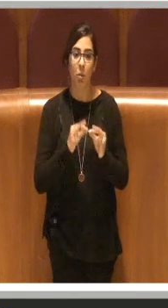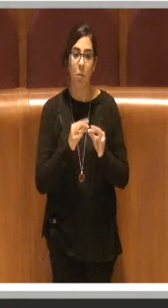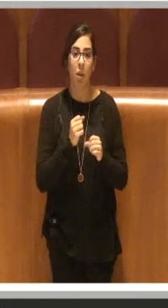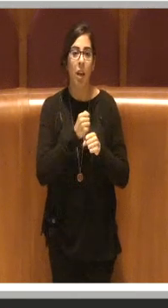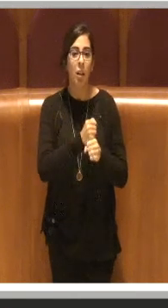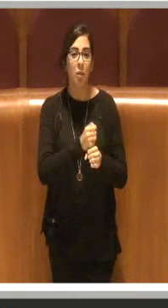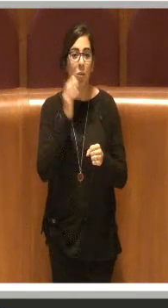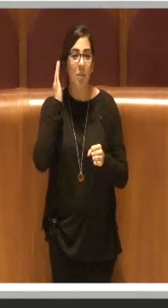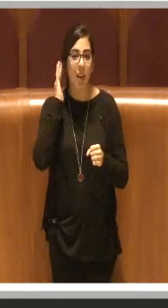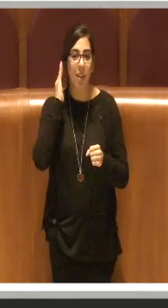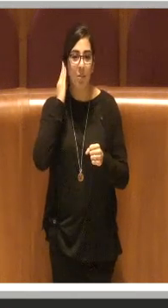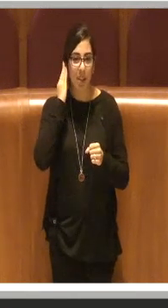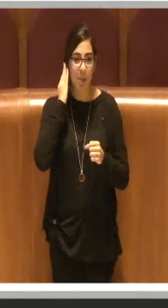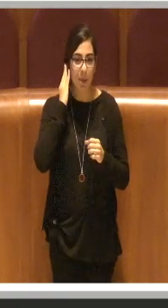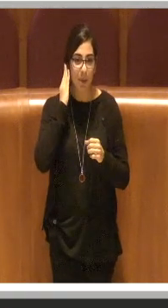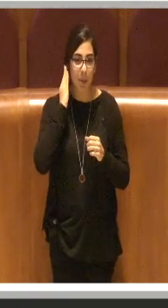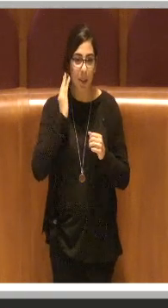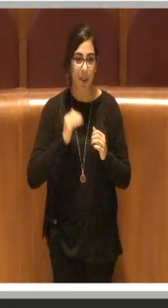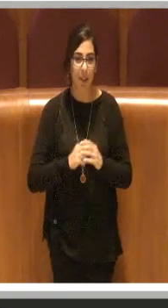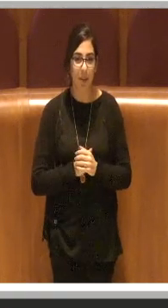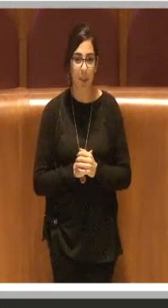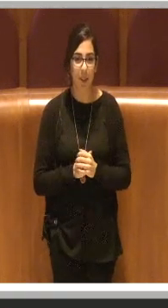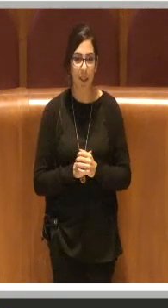minuti ne ha facoltà.